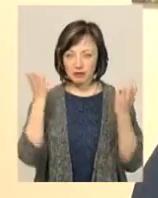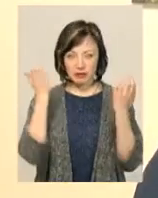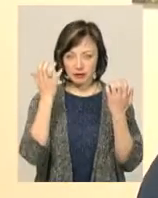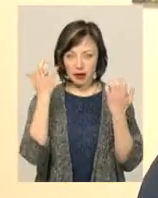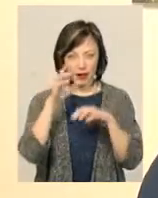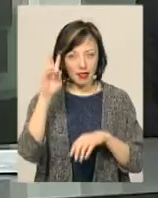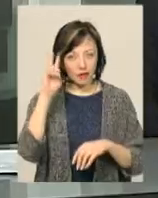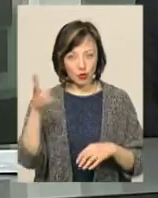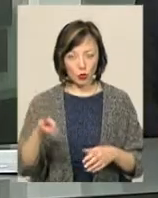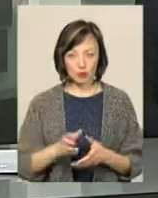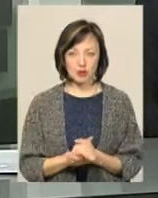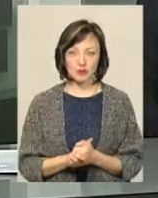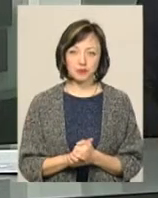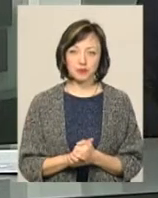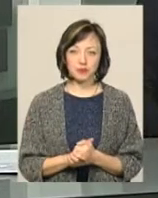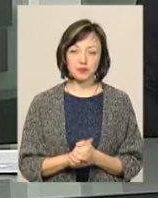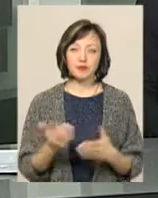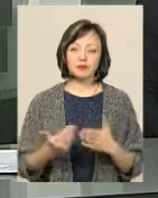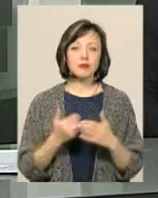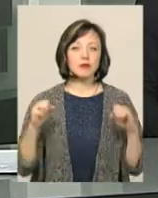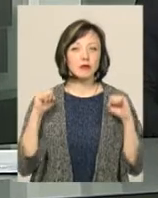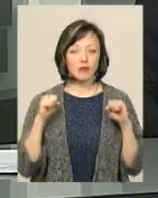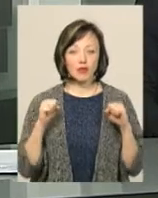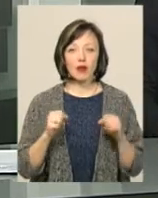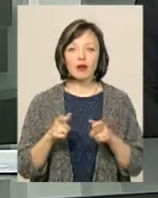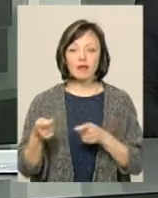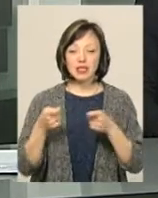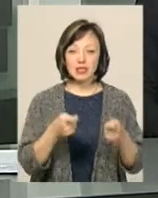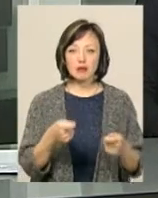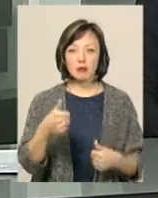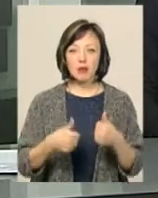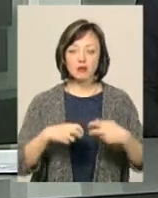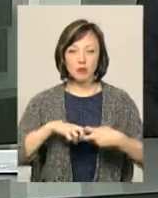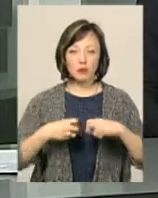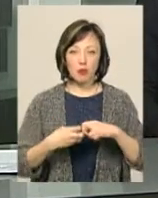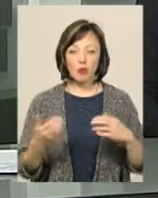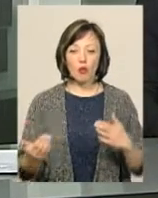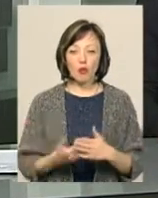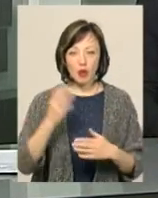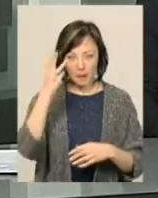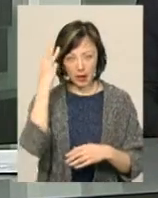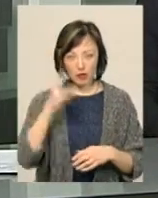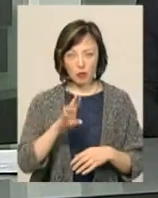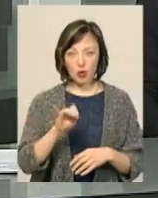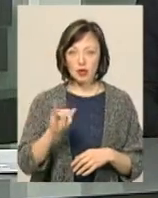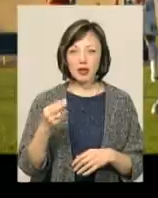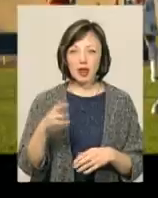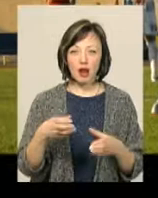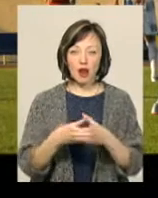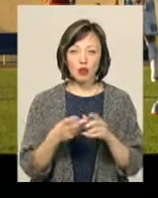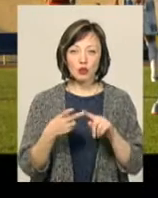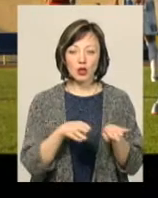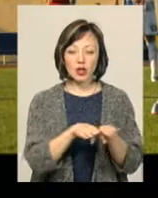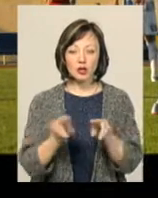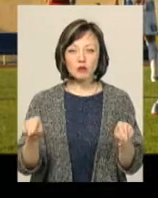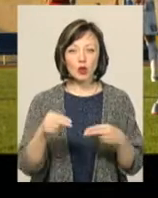невідомості. І до новин спорту. Виїзним матчем в Івано-Франківську поновиться Хмельницьке Поділля в другій лізі чемпіонату України